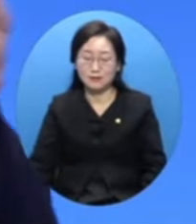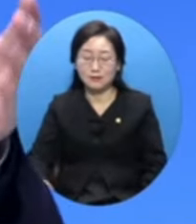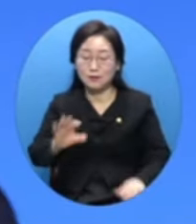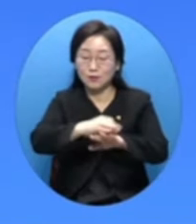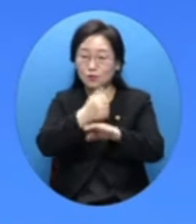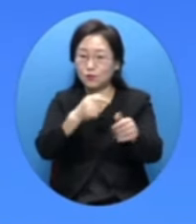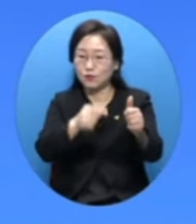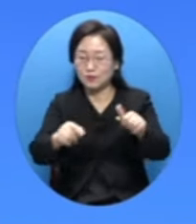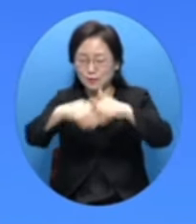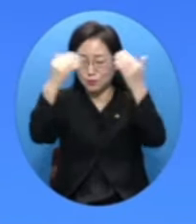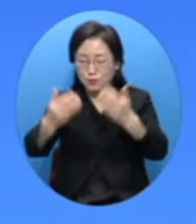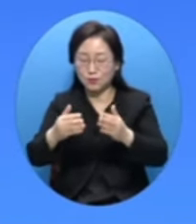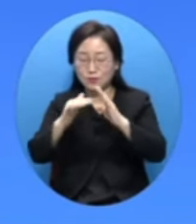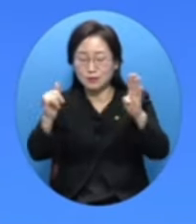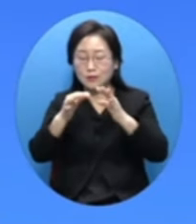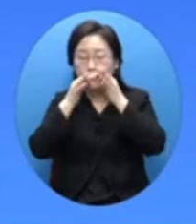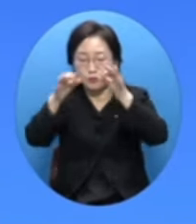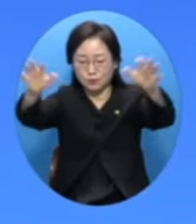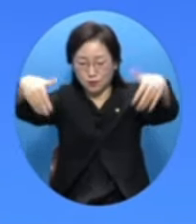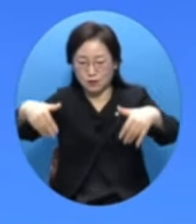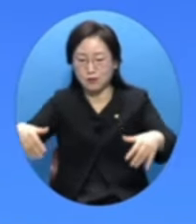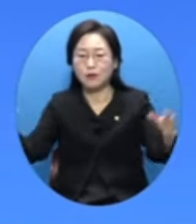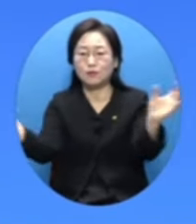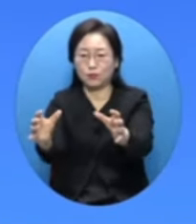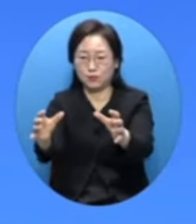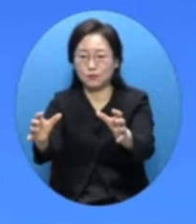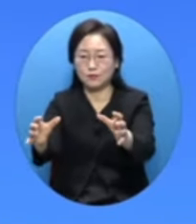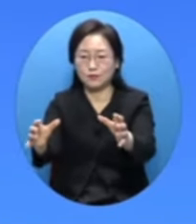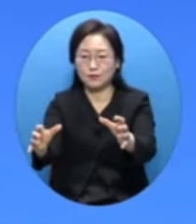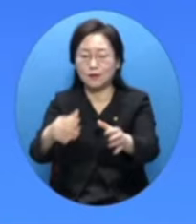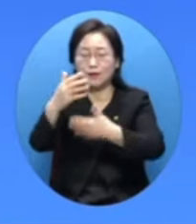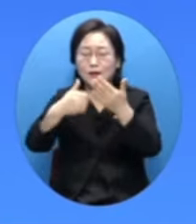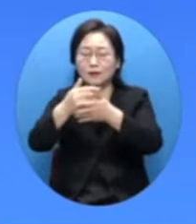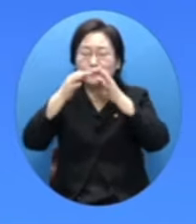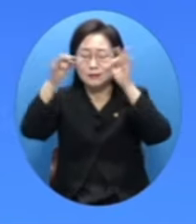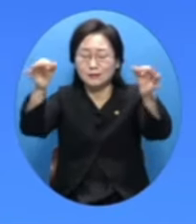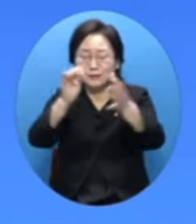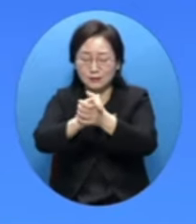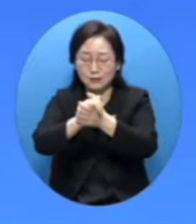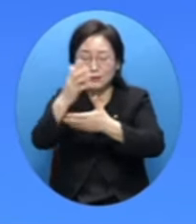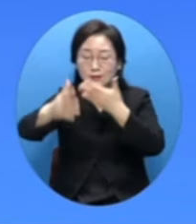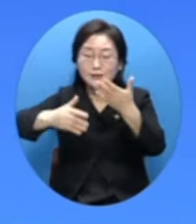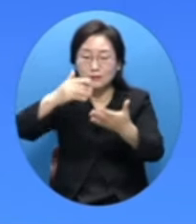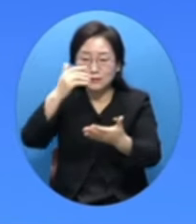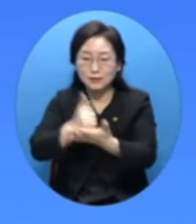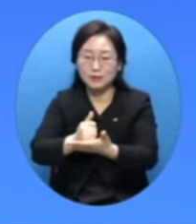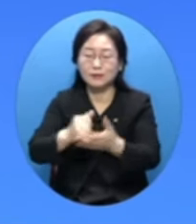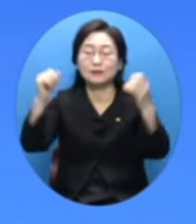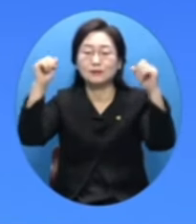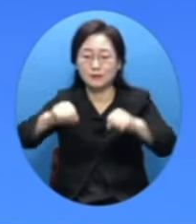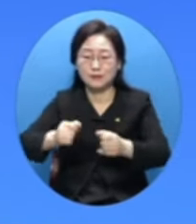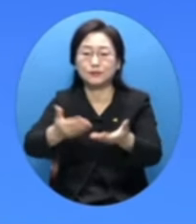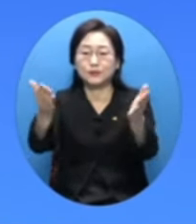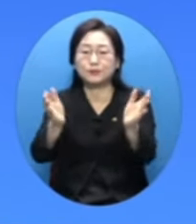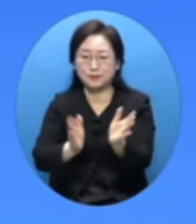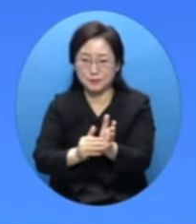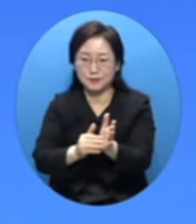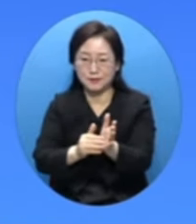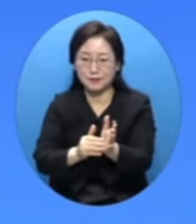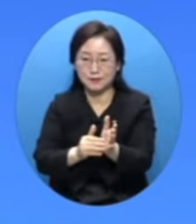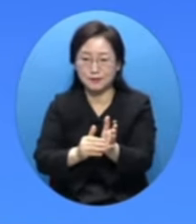여호사밧이 온 백성을 모이게 했습니다. 하나님 앞에 모여 부르짖어 기도할 때 하나님이 응답해 주신 것입니다. 그